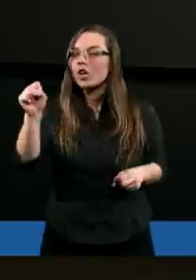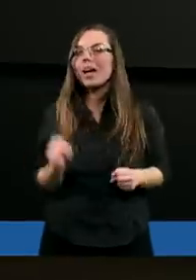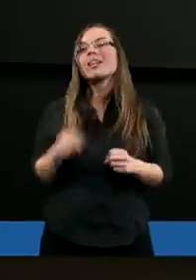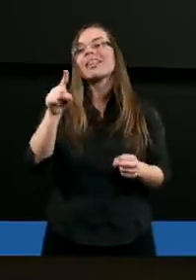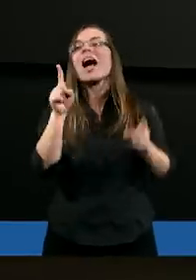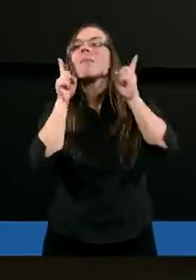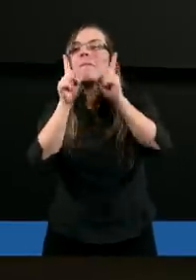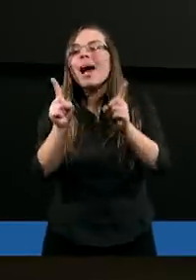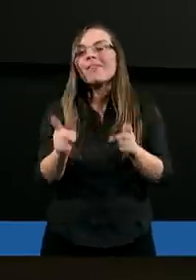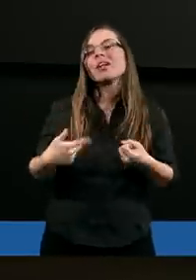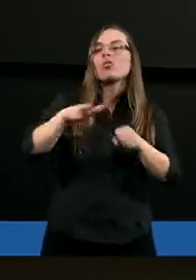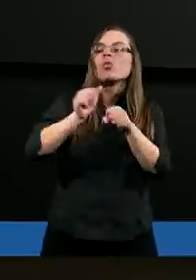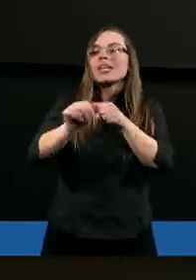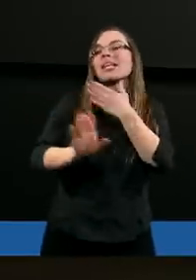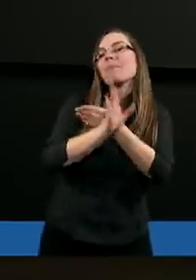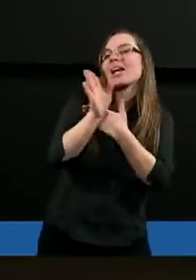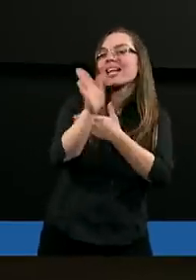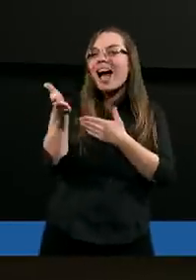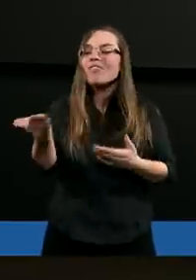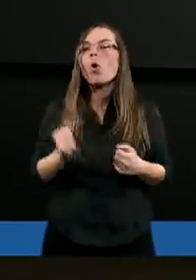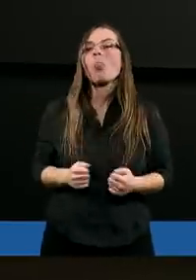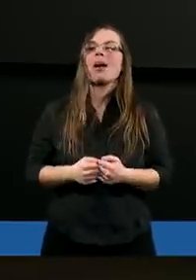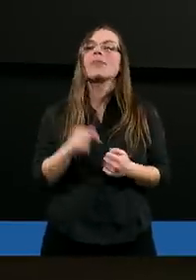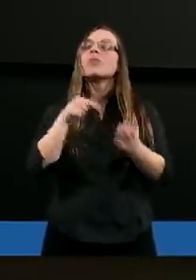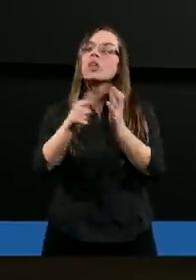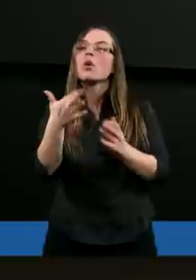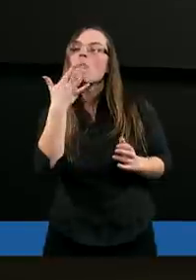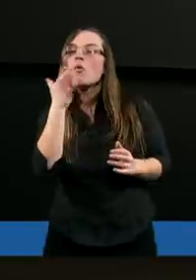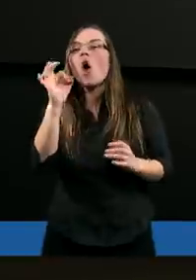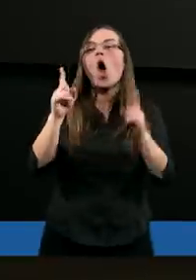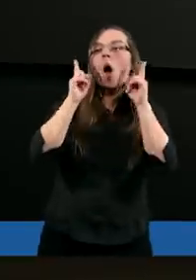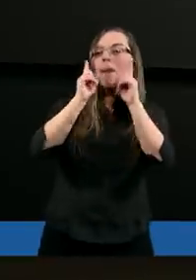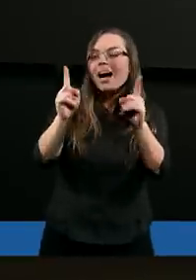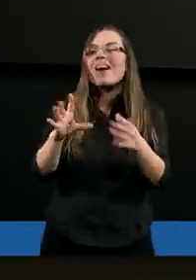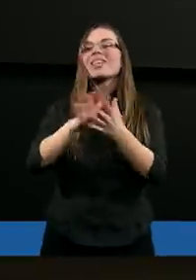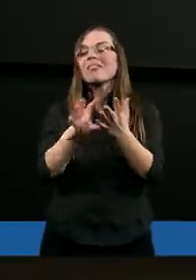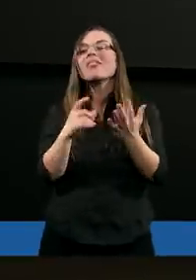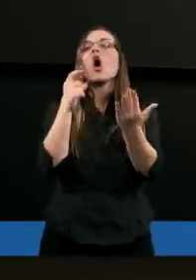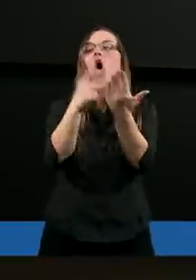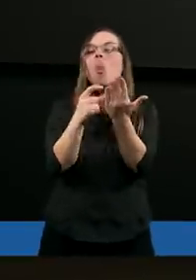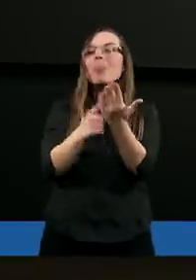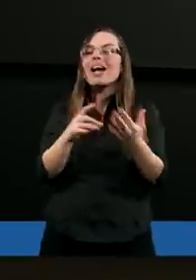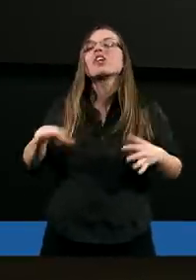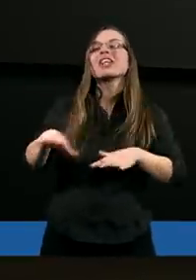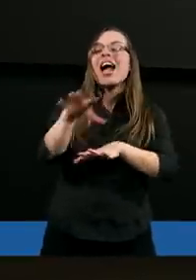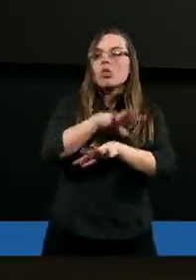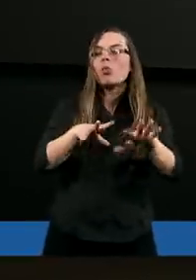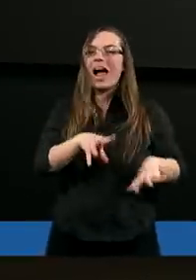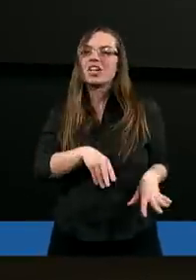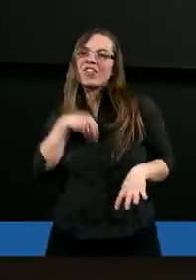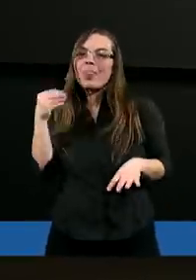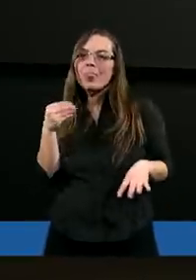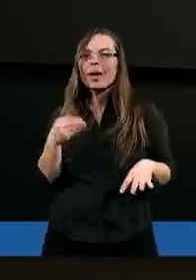ta prawda, która tu jest przedstawiona, bo tyle tekstów mówi właśnie o prawdzie w kontekście Ducha Świętego. Jak wam się